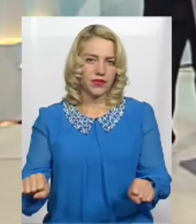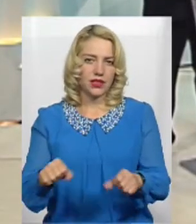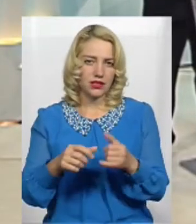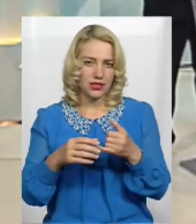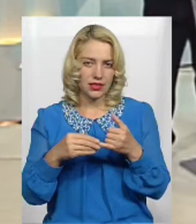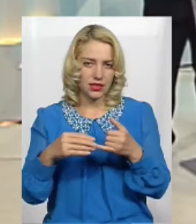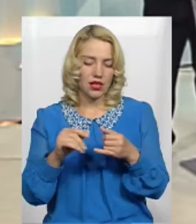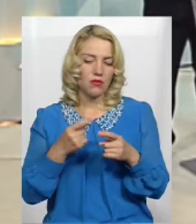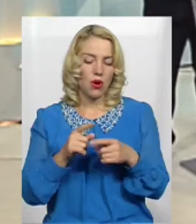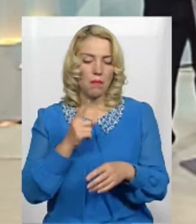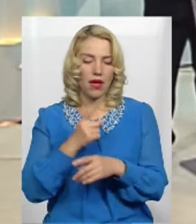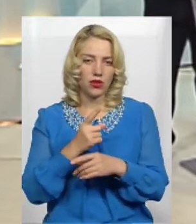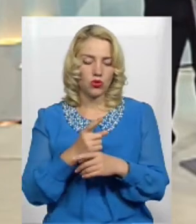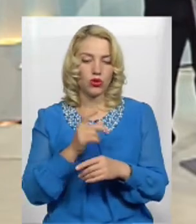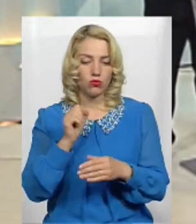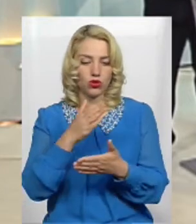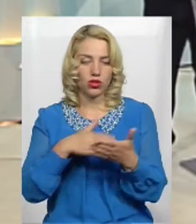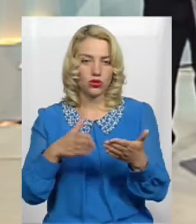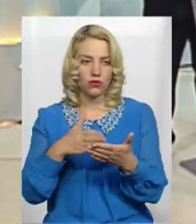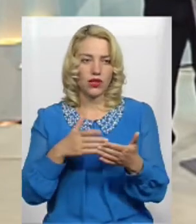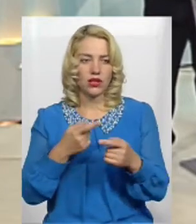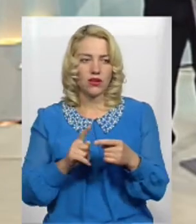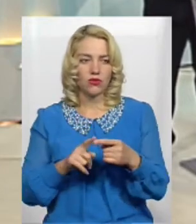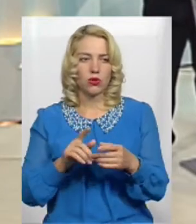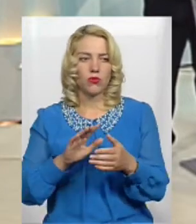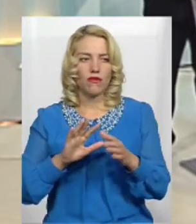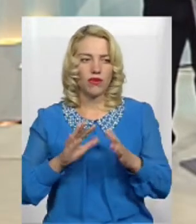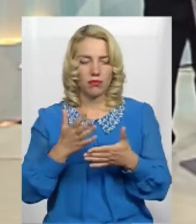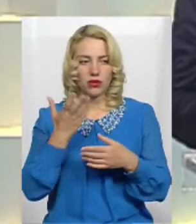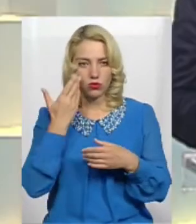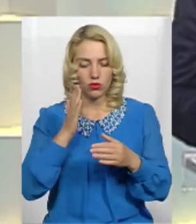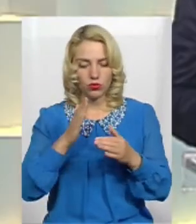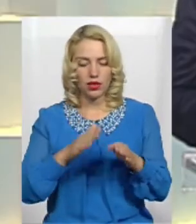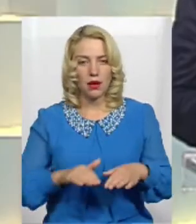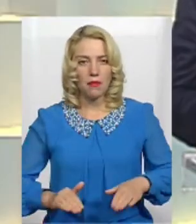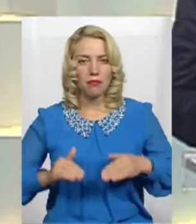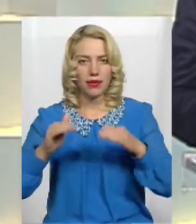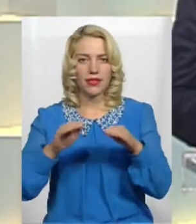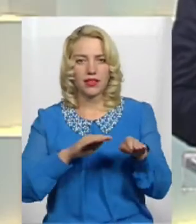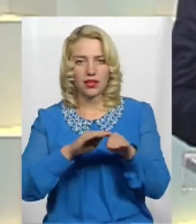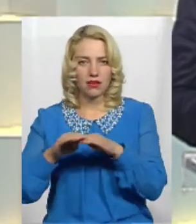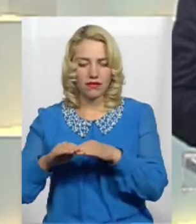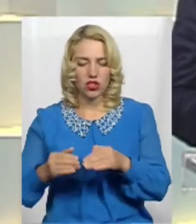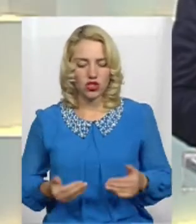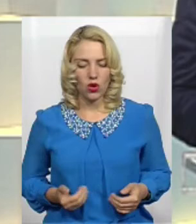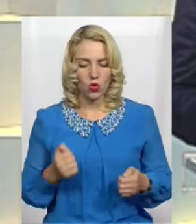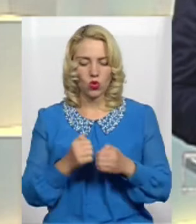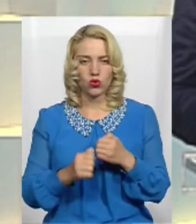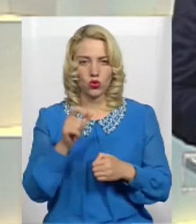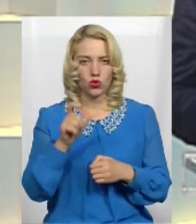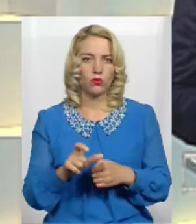може бути знятий у тому випадку, коли ми вирішимо питання насамперед підняття рівня життя кожного громадянина,